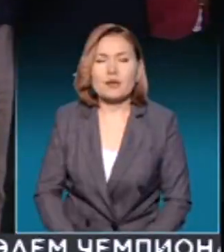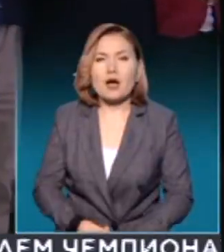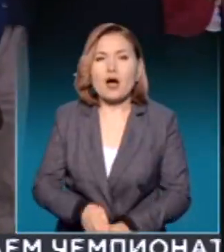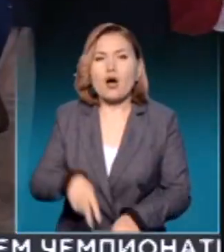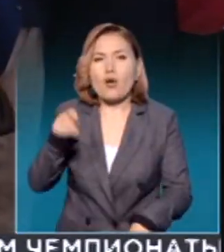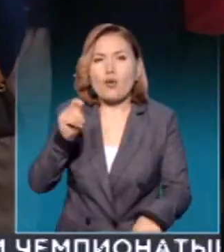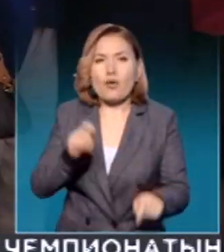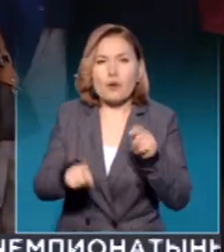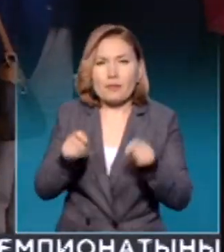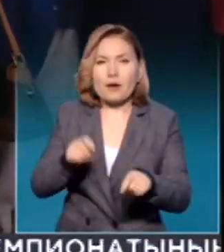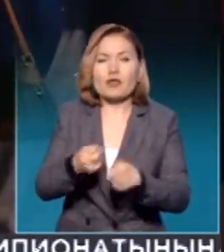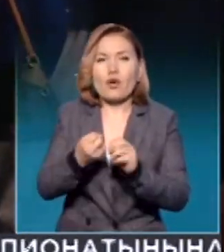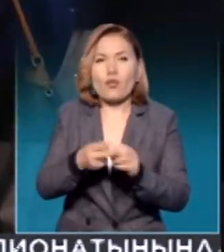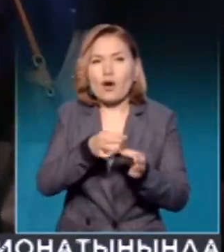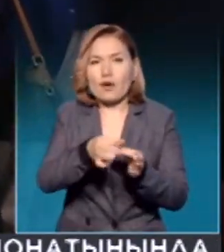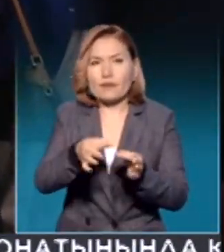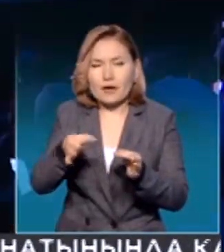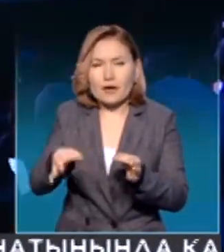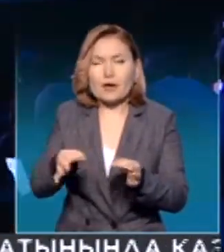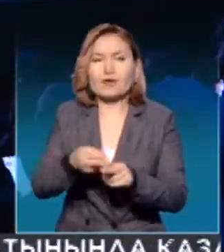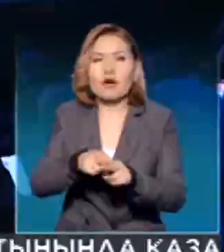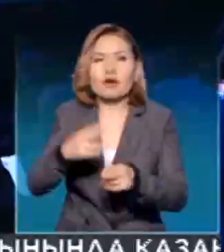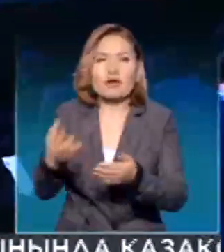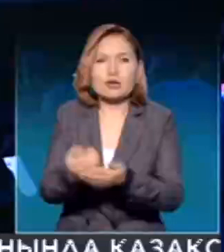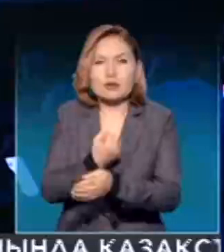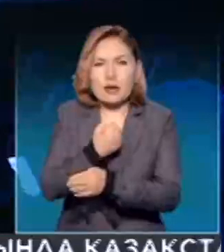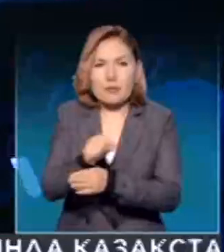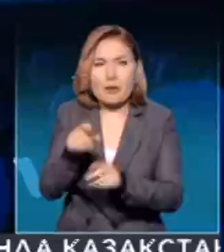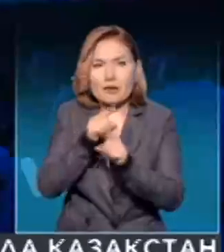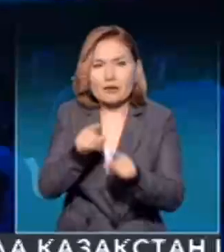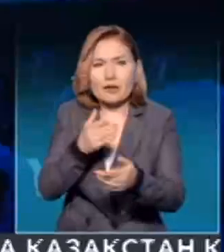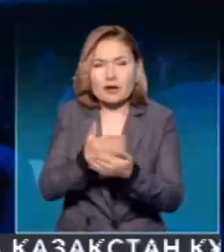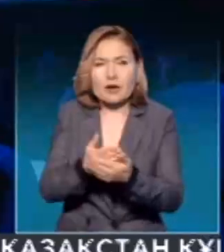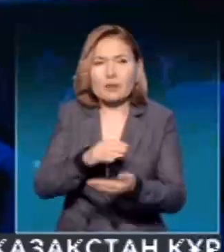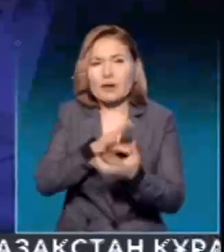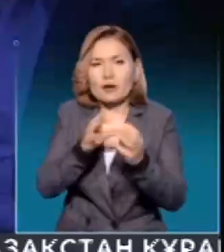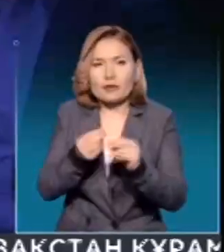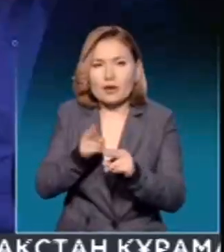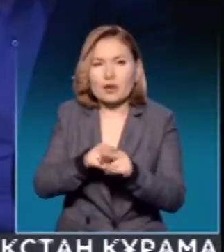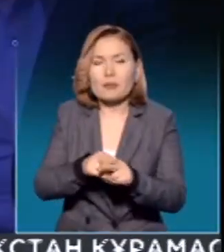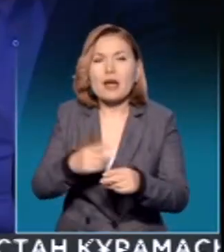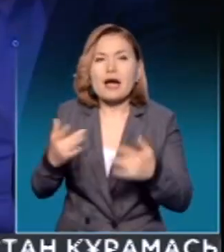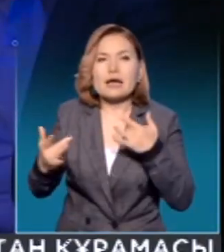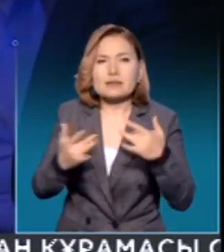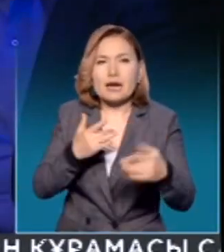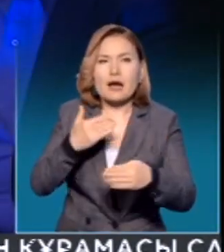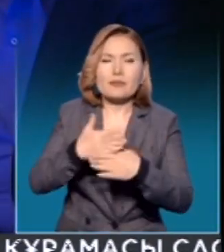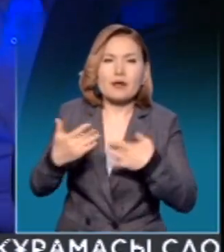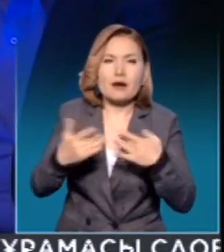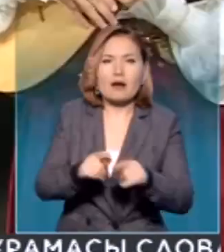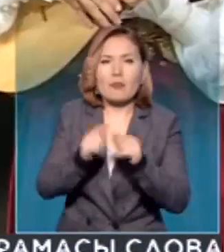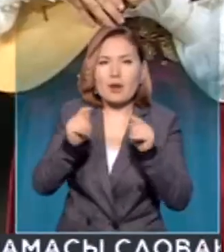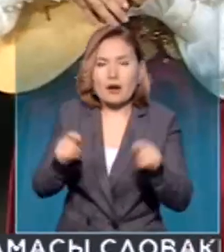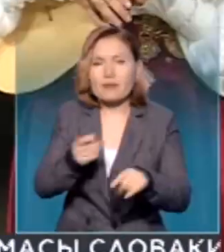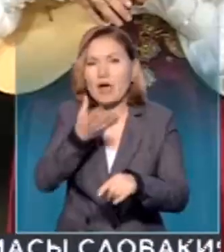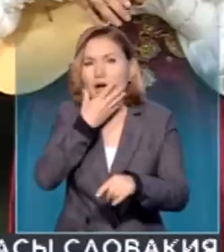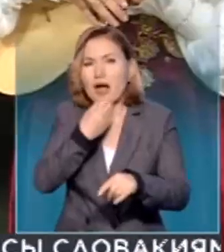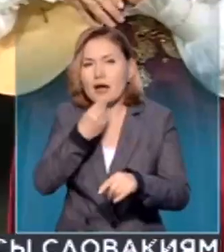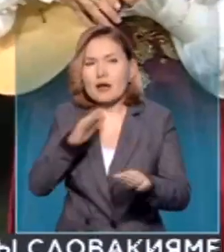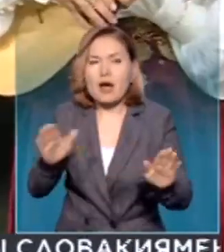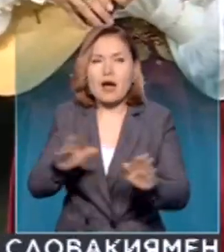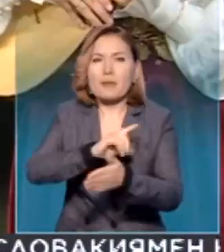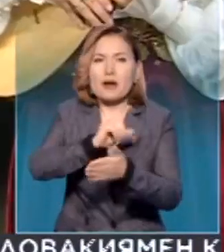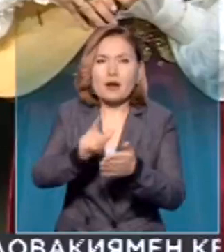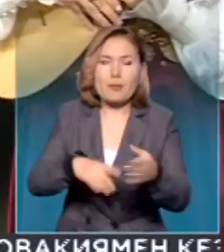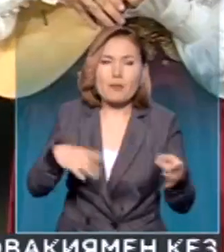Бұл фестиваль 12 ауданның жетістігін насихаттап, тереңірек таныстыру мақсатында ұйымдастырылып отыр. Сахнада театрландырылған қойылым қойылып, әсем ән